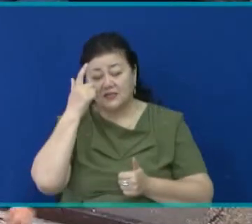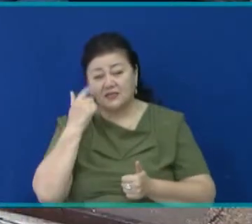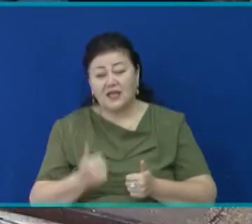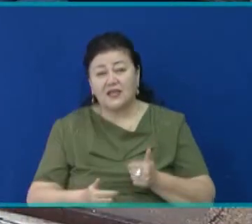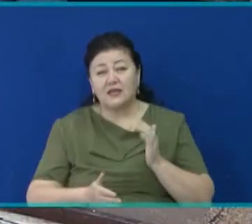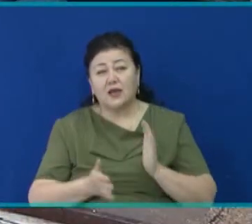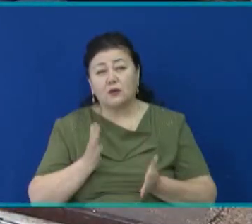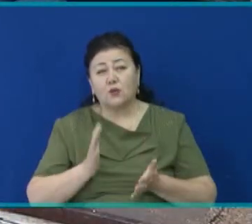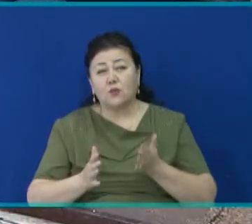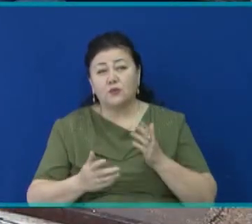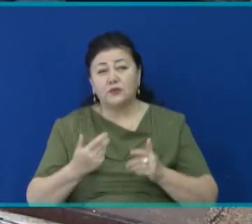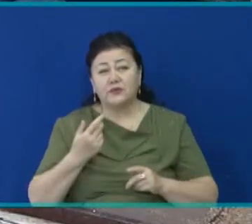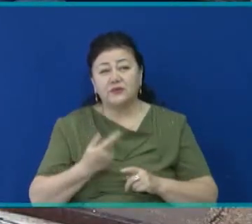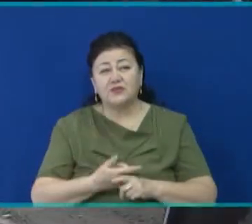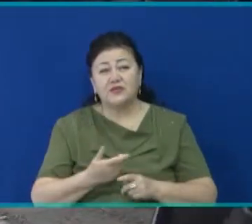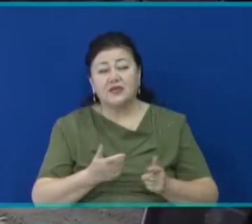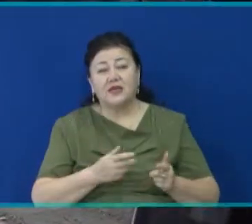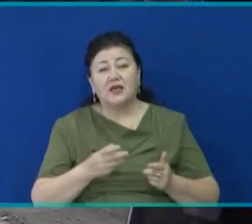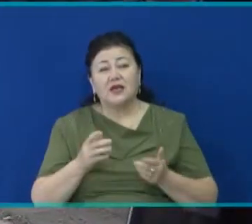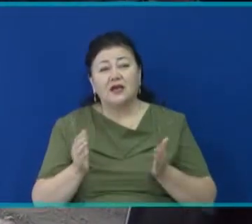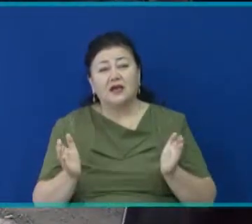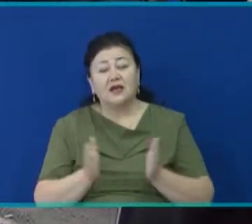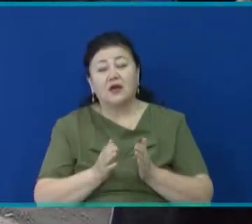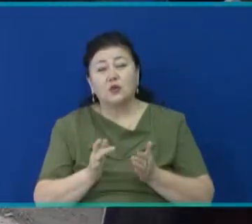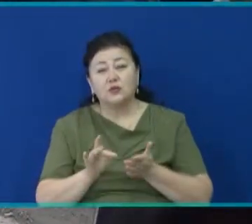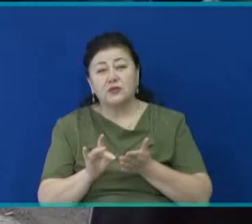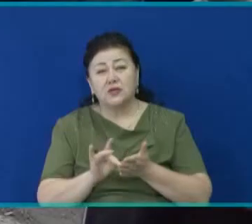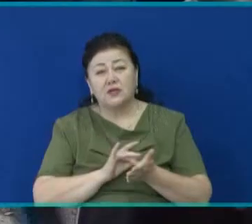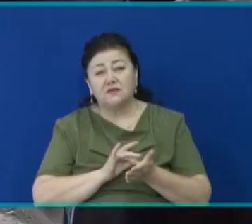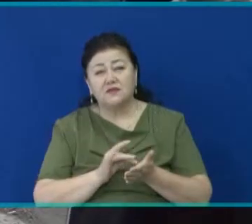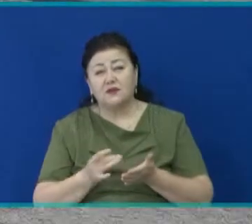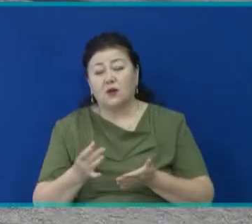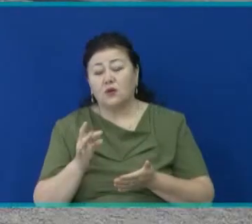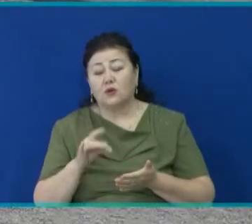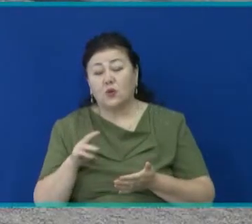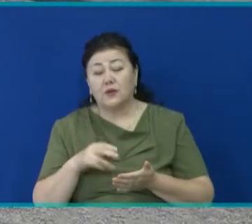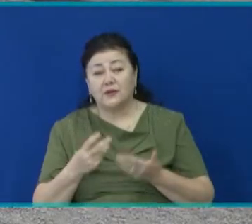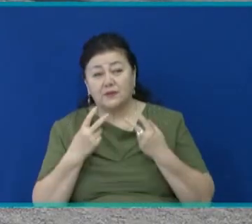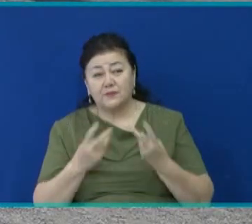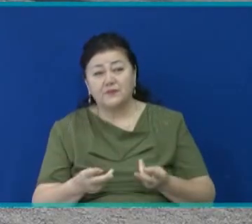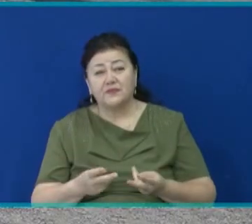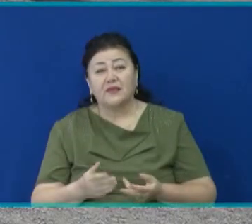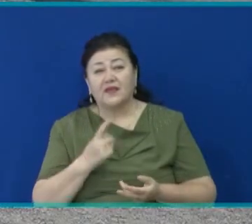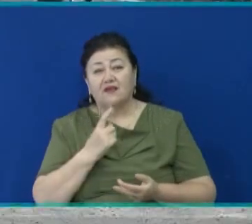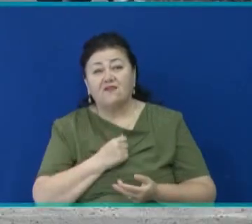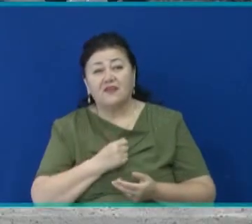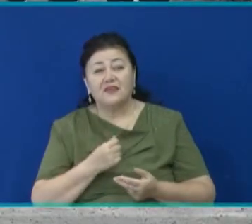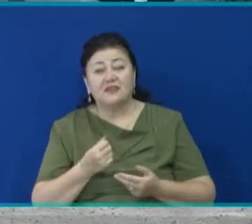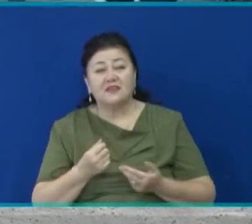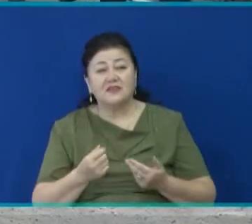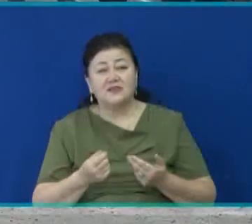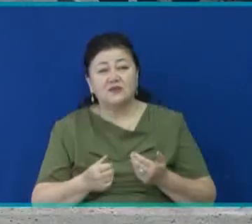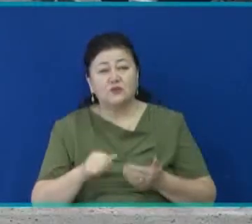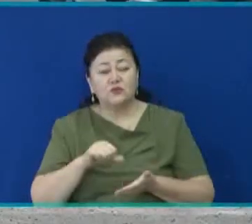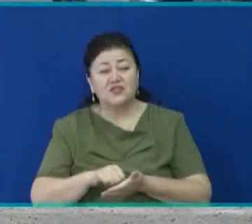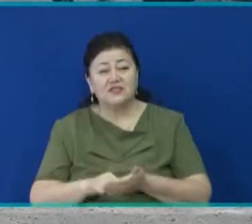«Смарт Сарбас» и представили короткий видеоролик о своих клубах. Самым интересным были военно-прикладные виды спорта. Участники